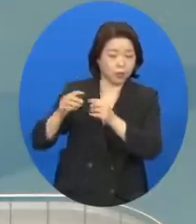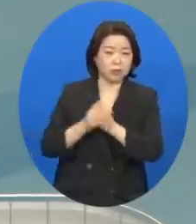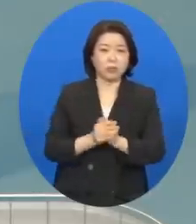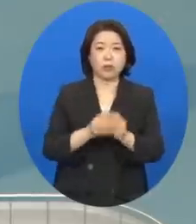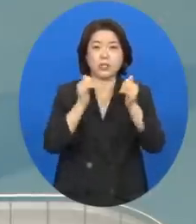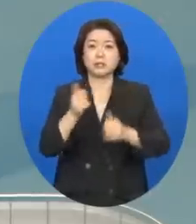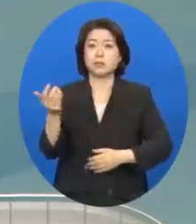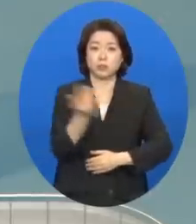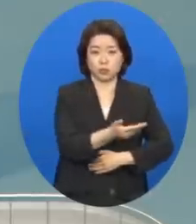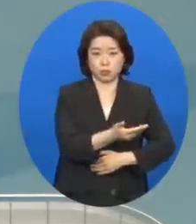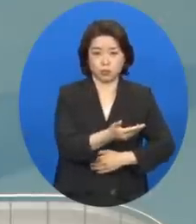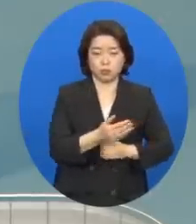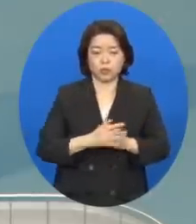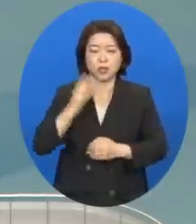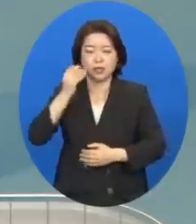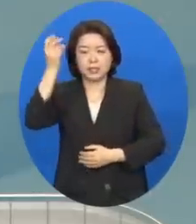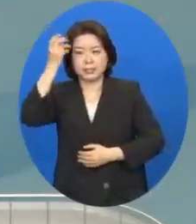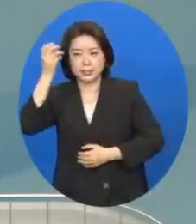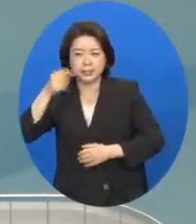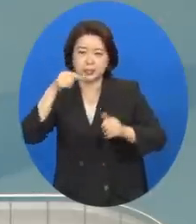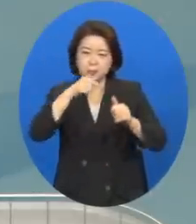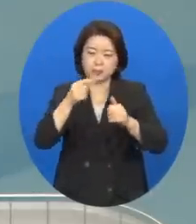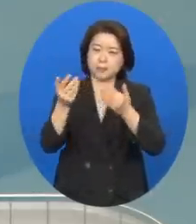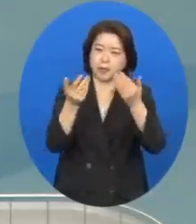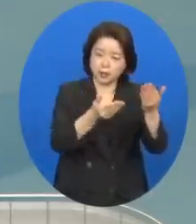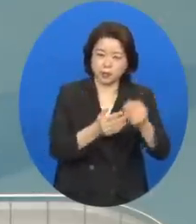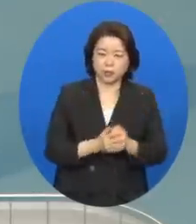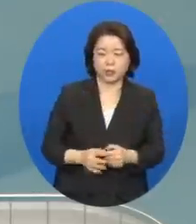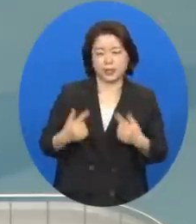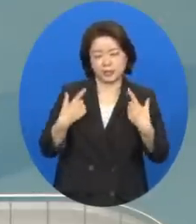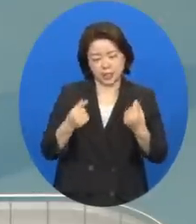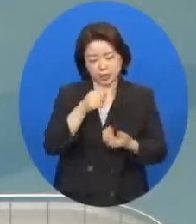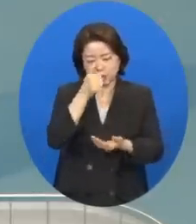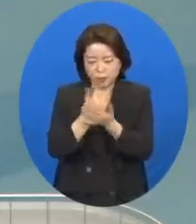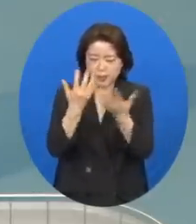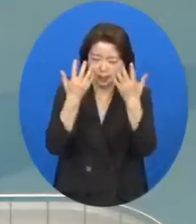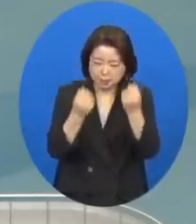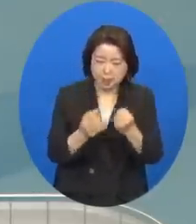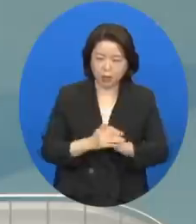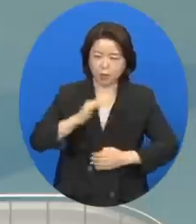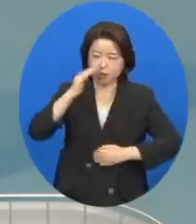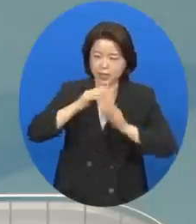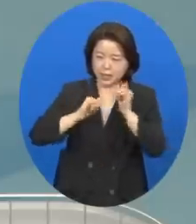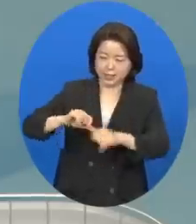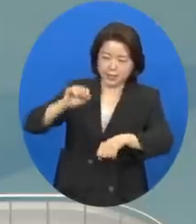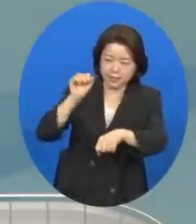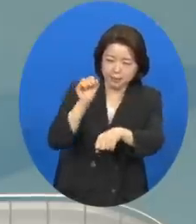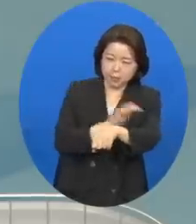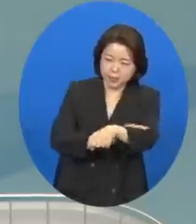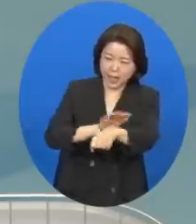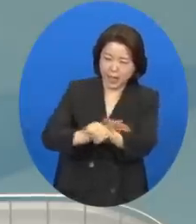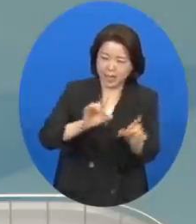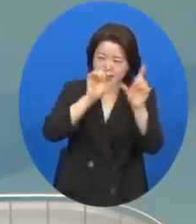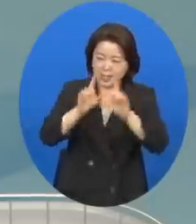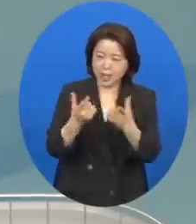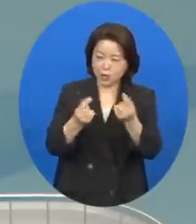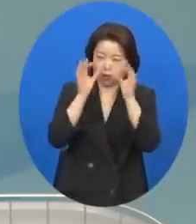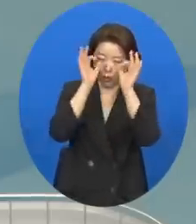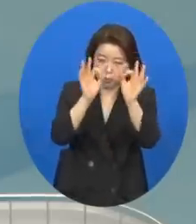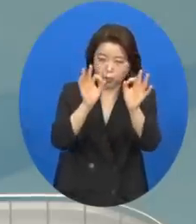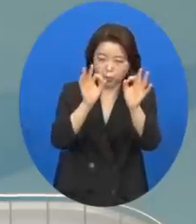주세요. 여전히 지금도 죄가 득세하고 악한 자가 잘 되는 것처럼 보이지만